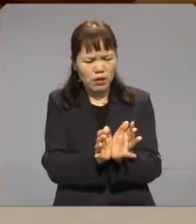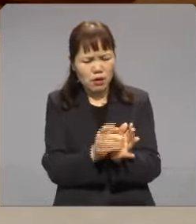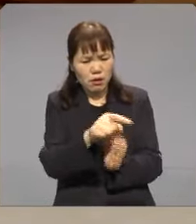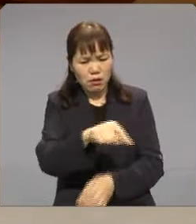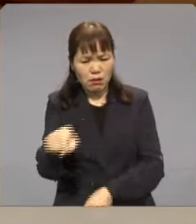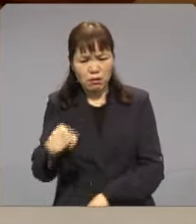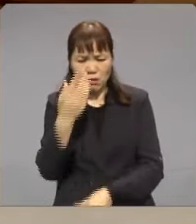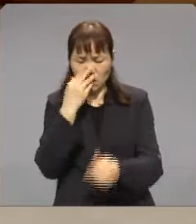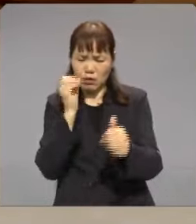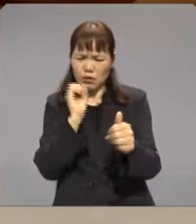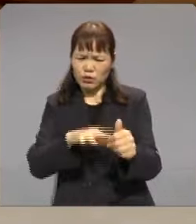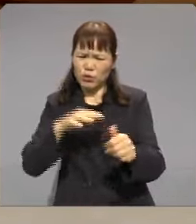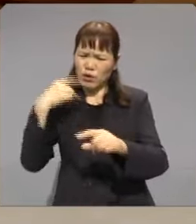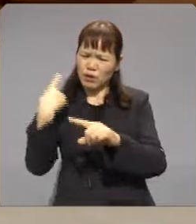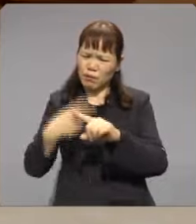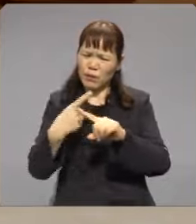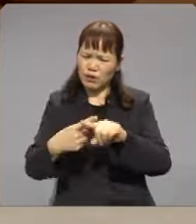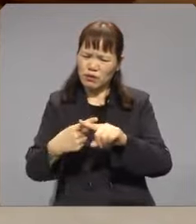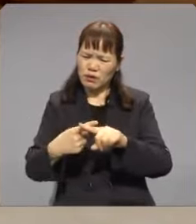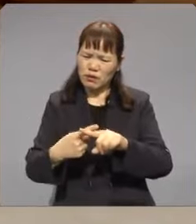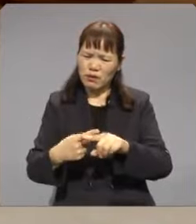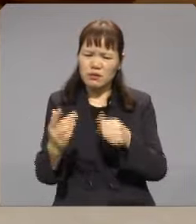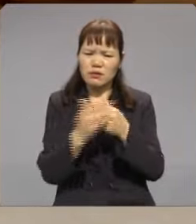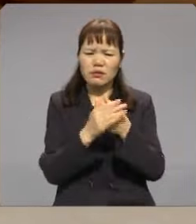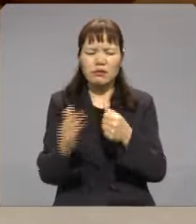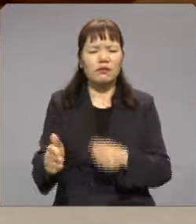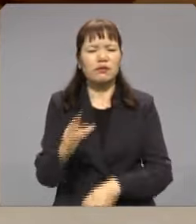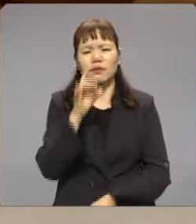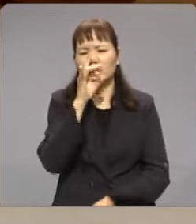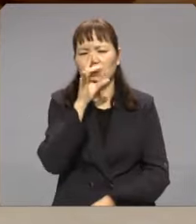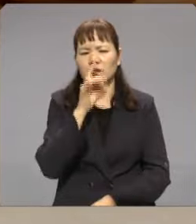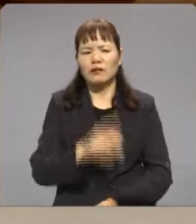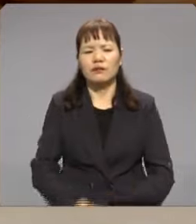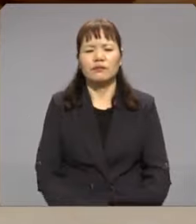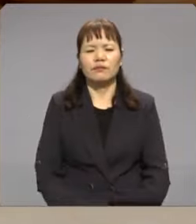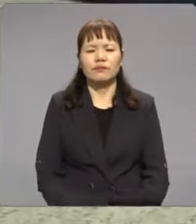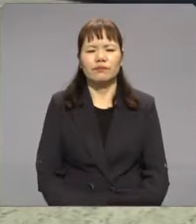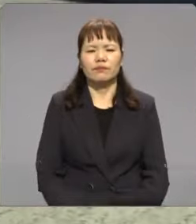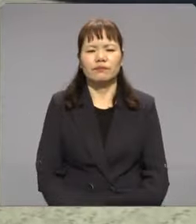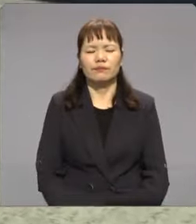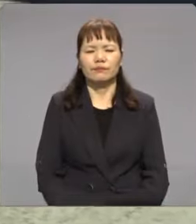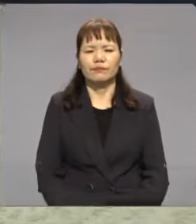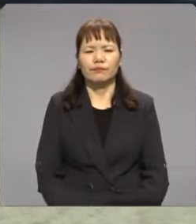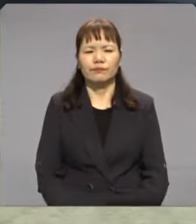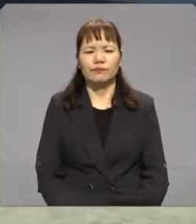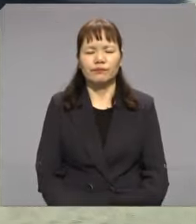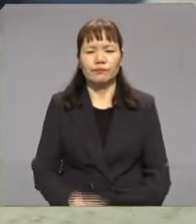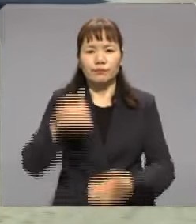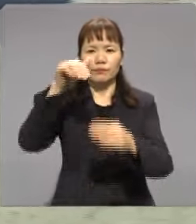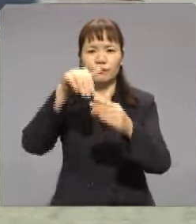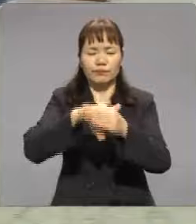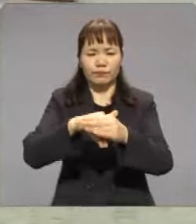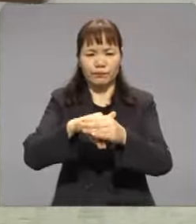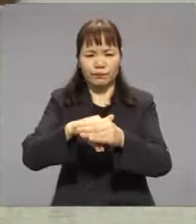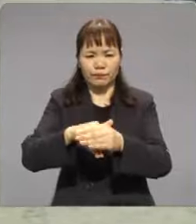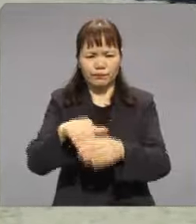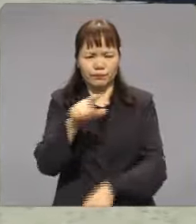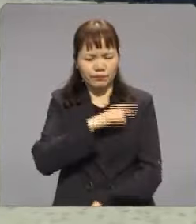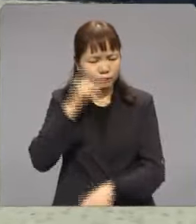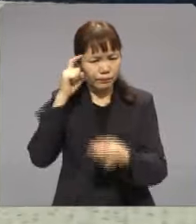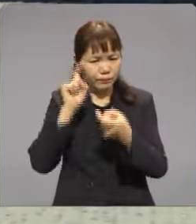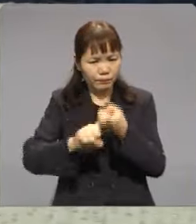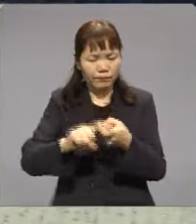당을 좀 소홀히 하는 그런 처사이기 때문에. 선거 최대 이슈 중